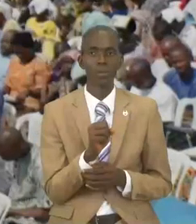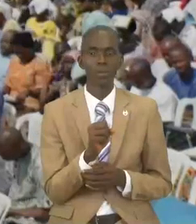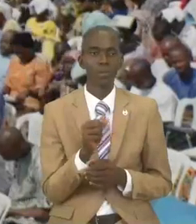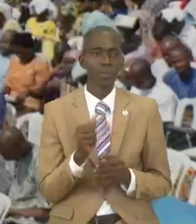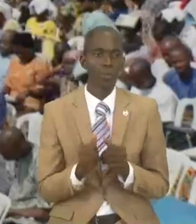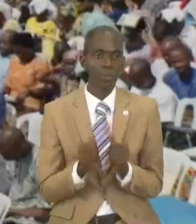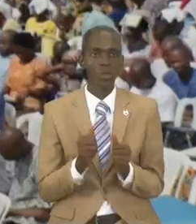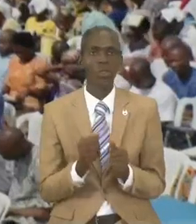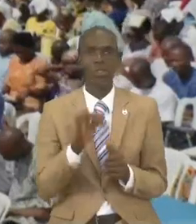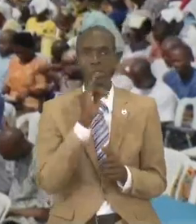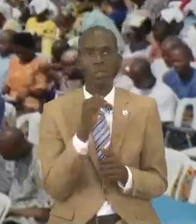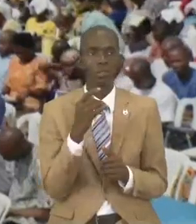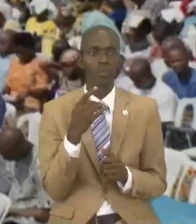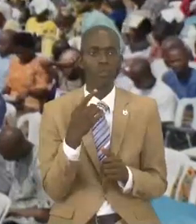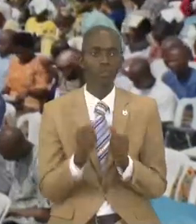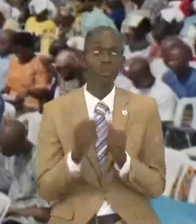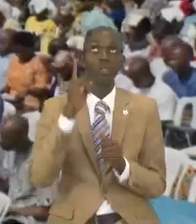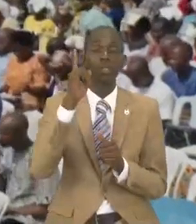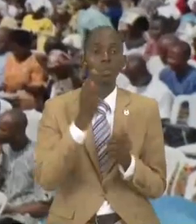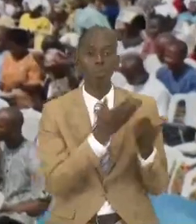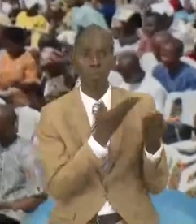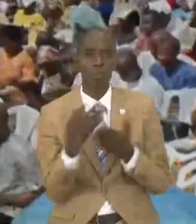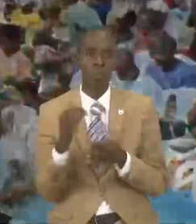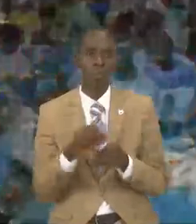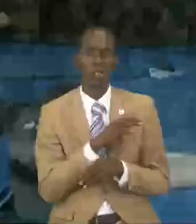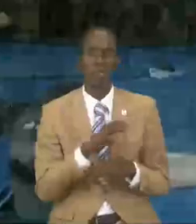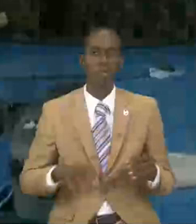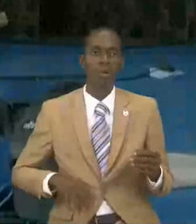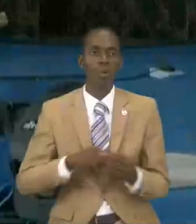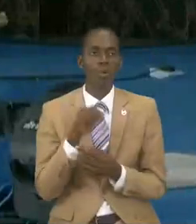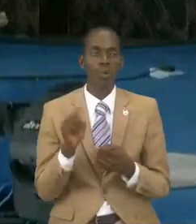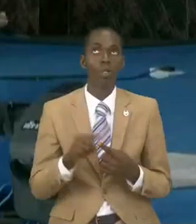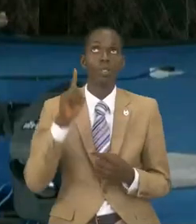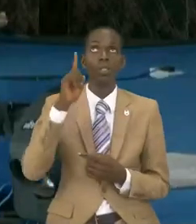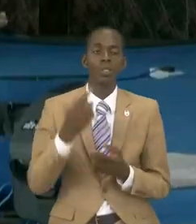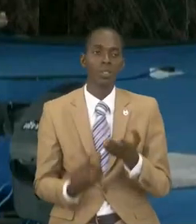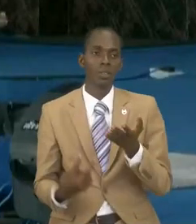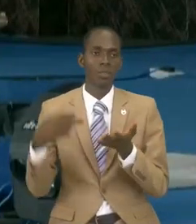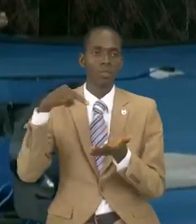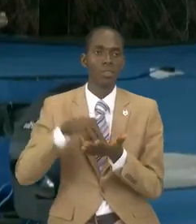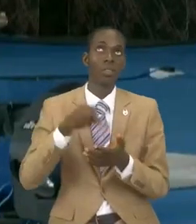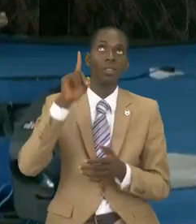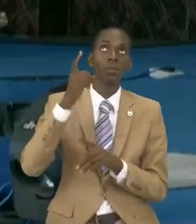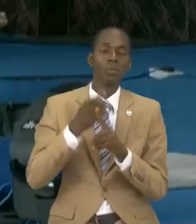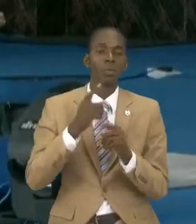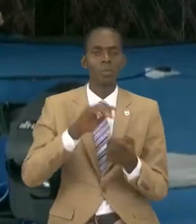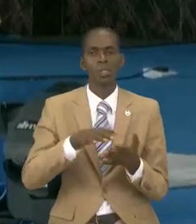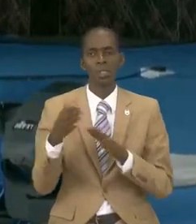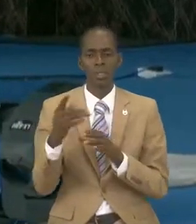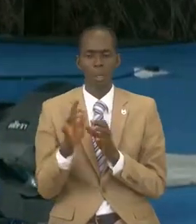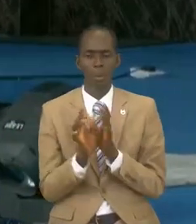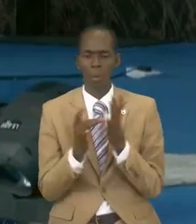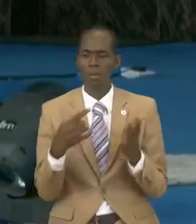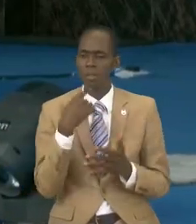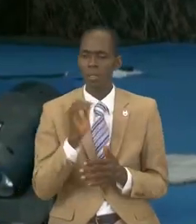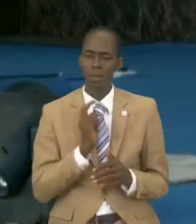Il l'a déployé en Christ en le ressuscitant des morts.